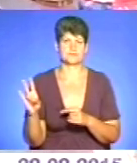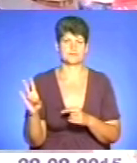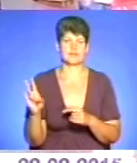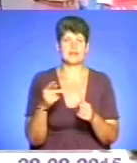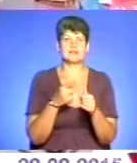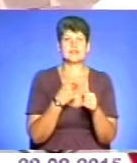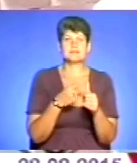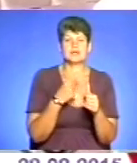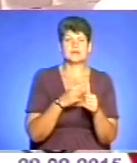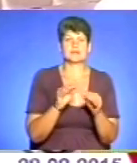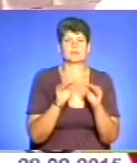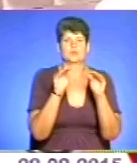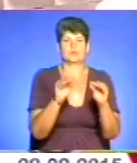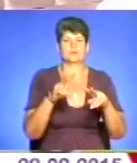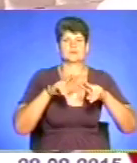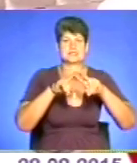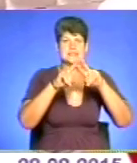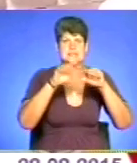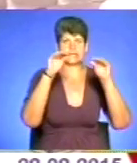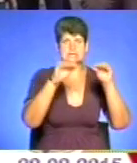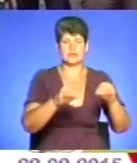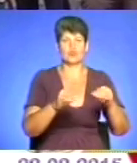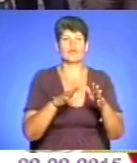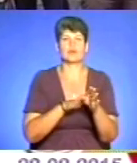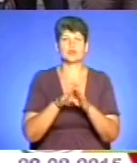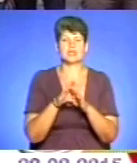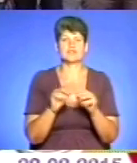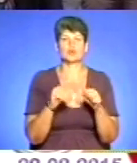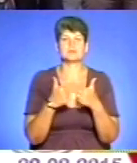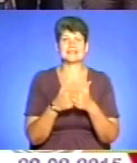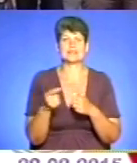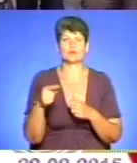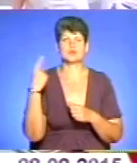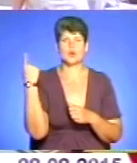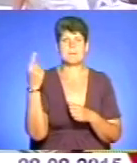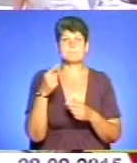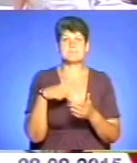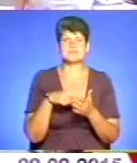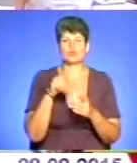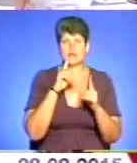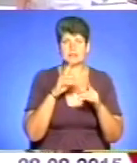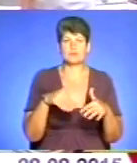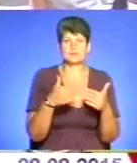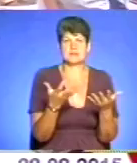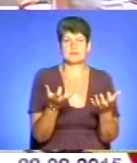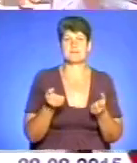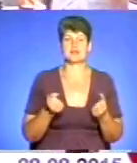імена, якими поповнилася алея зірок, виконавчий комітет Тернопільської міської ради. Пропозиції приймали від